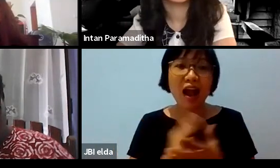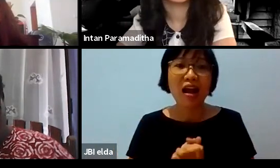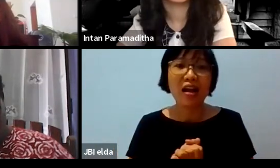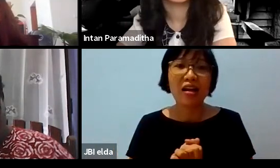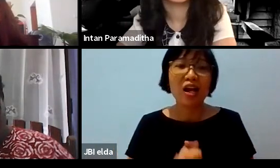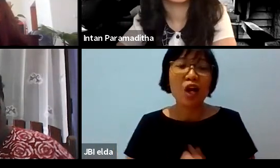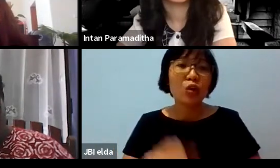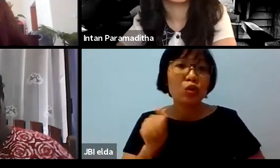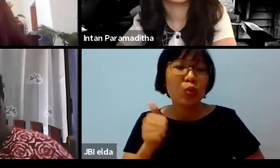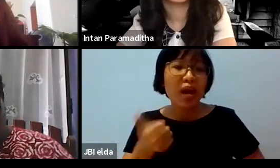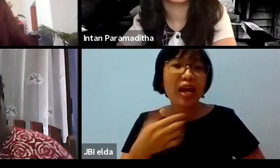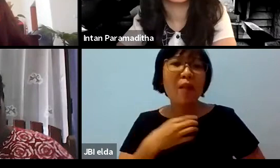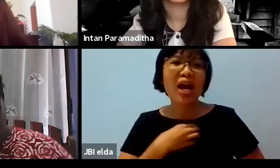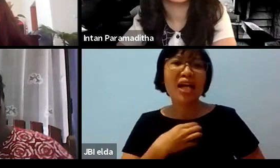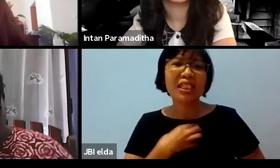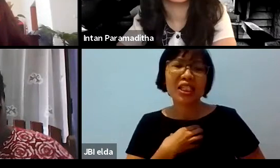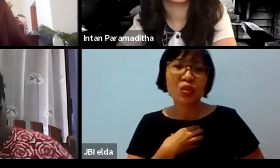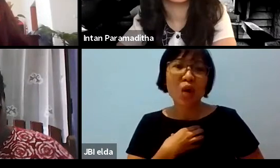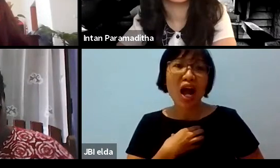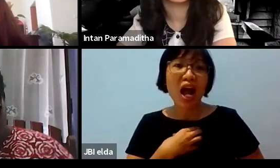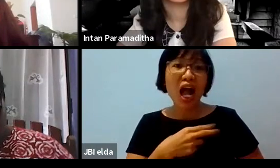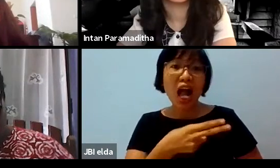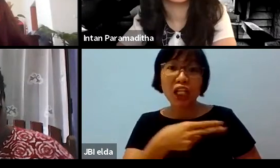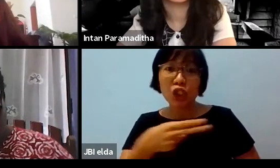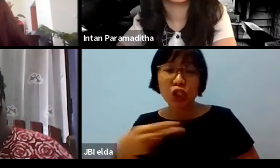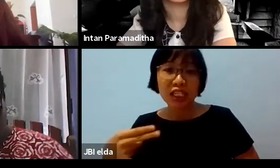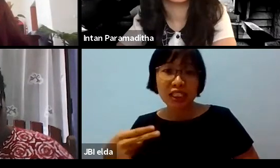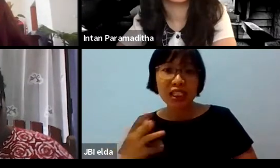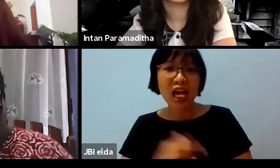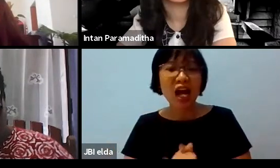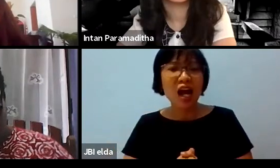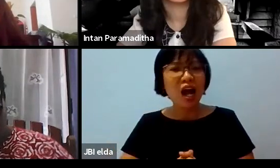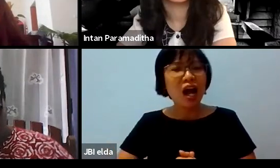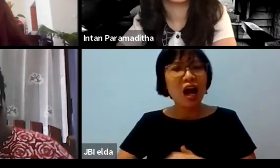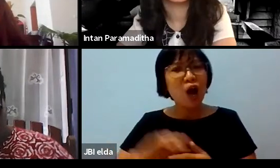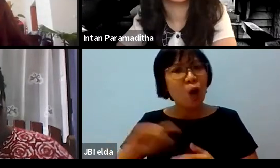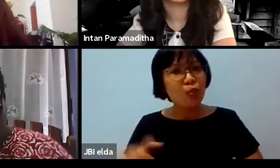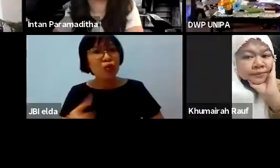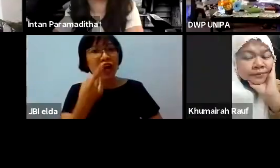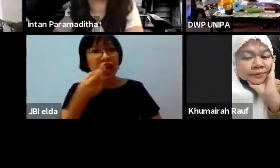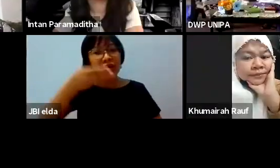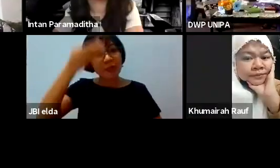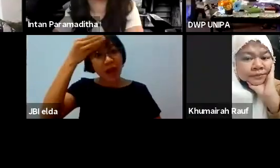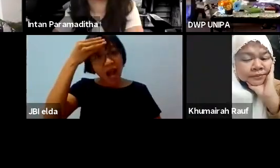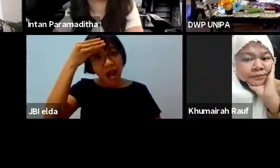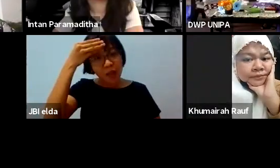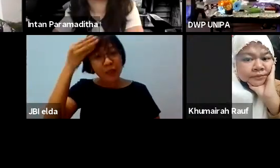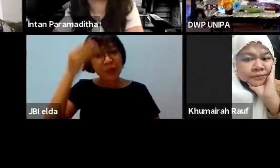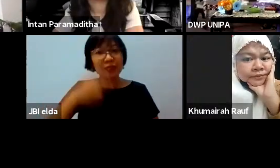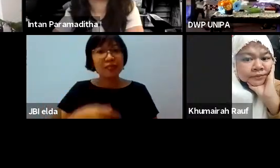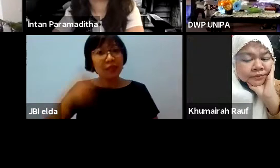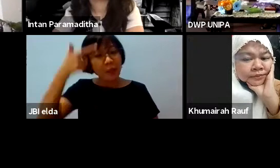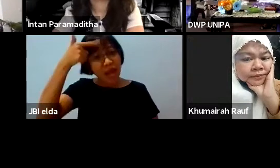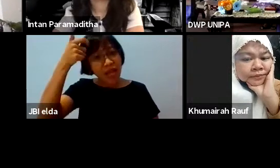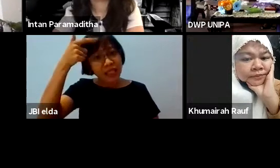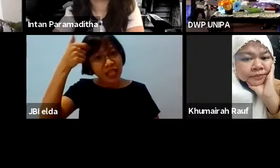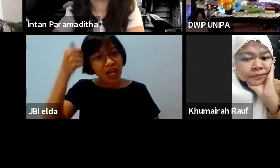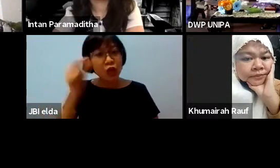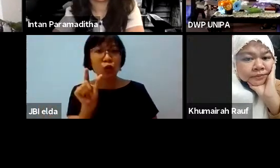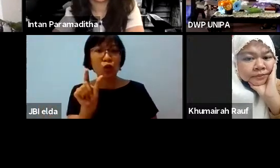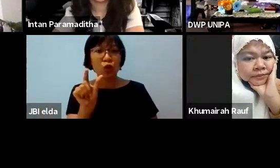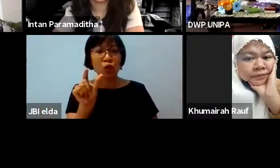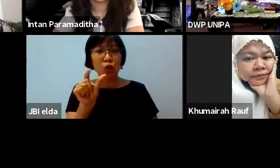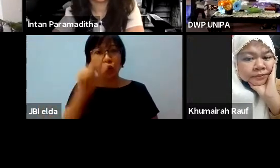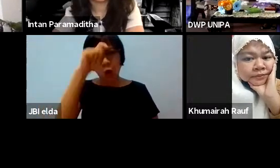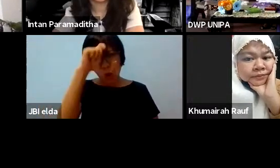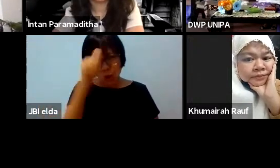mahasiswa-mahasiswa ini, saya kira juga nggak ada jaminan. Tapi minimal saya hanya membandingkan ketika saya jadi mahasiswa dan ketika saya jadi